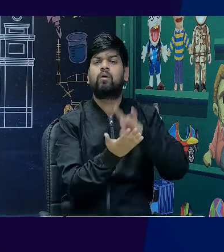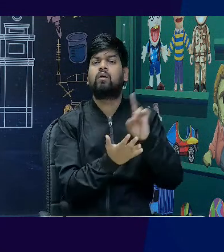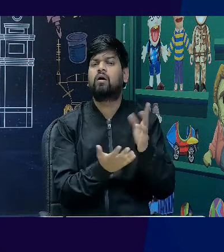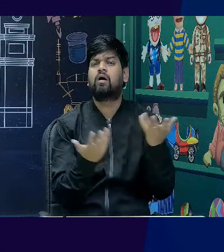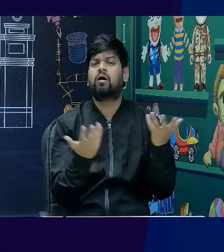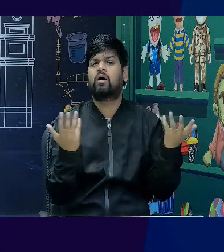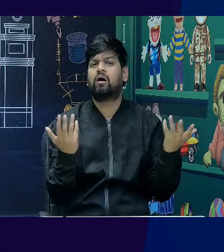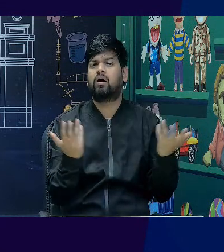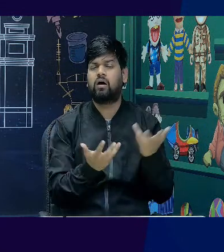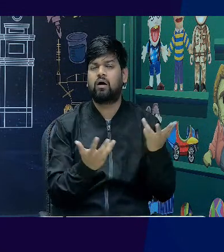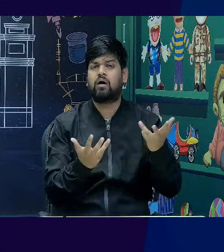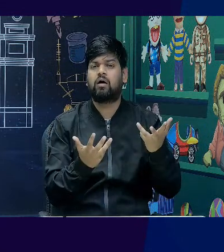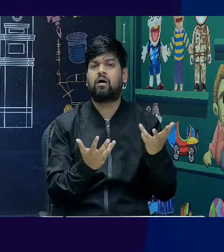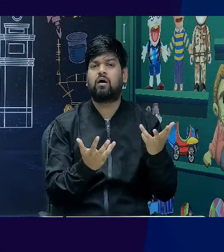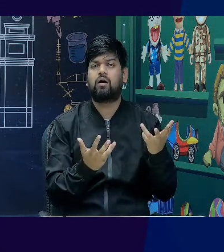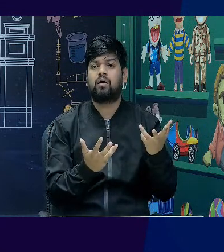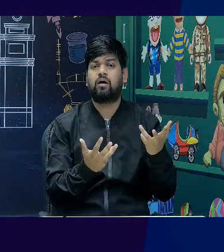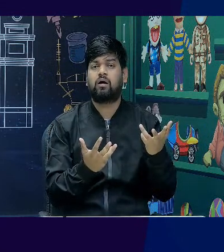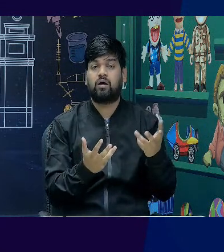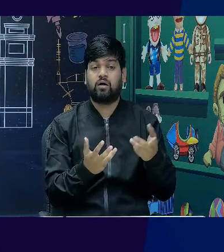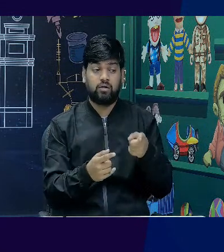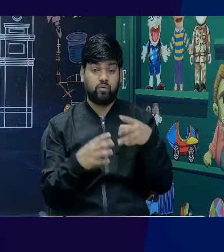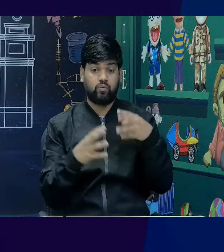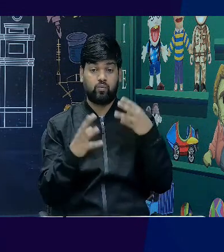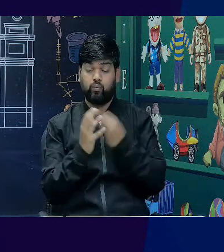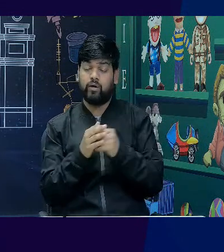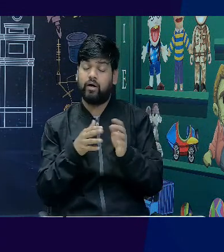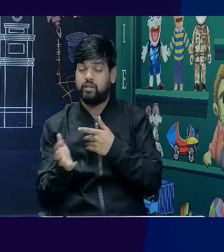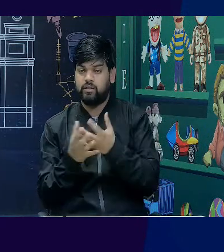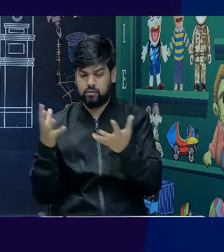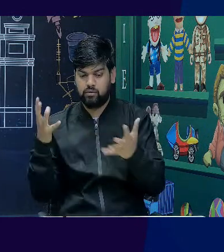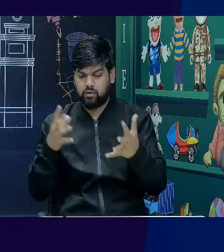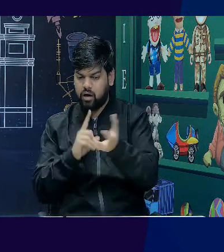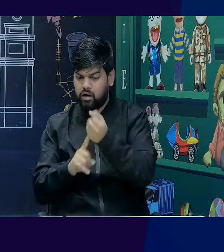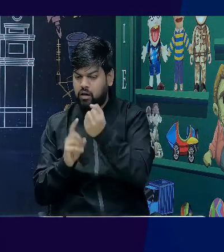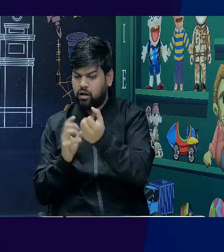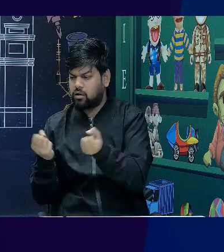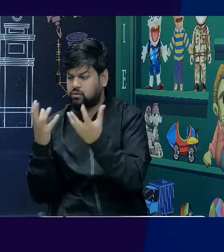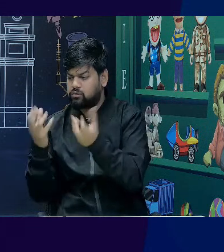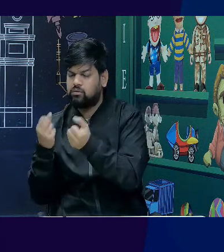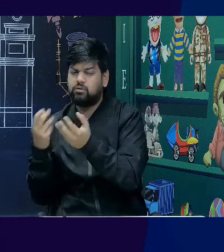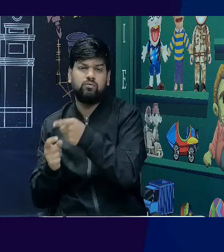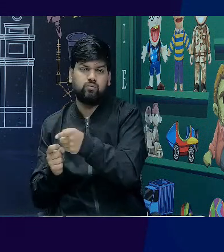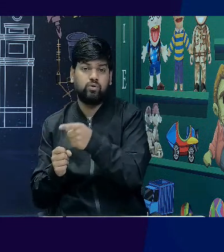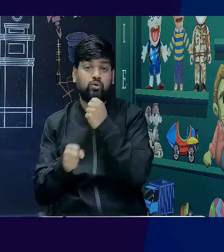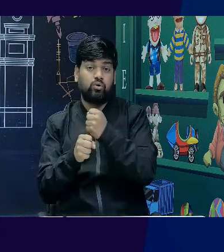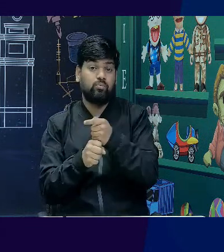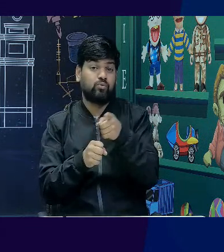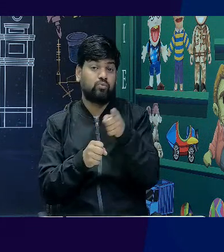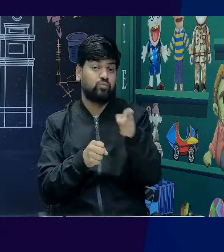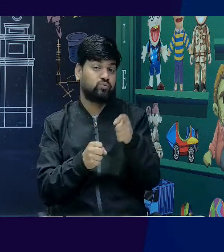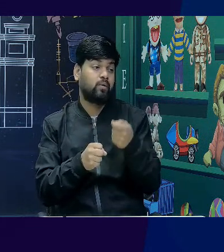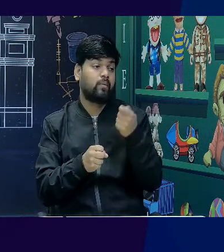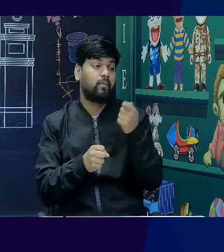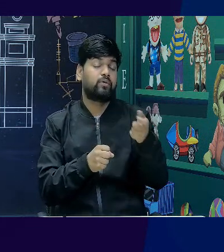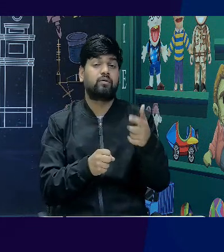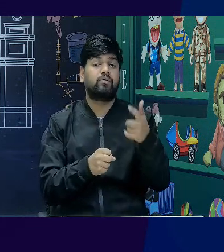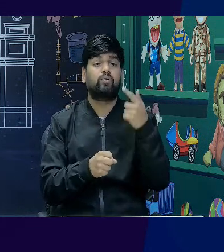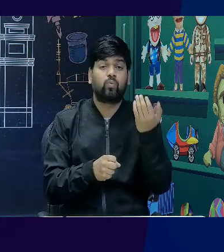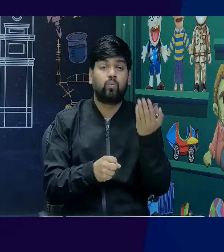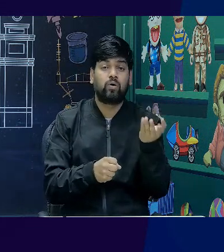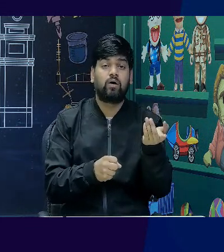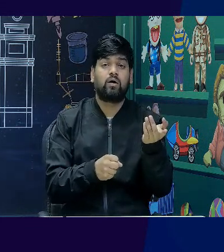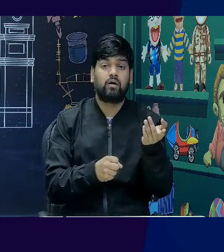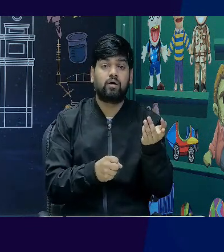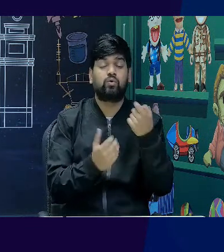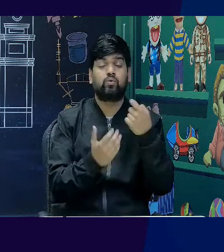बिकॉज वी आर लिविंग इन एन इकोनॉमी. एंड ट्रांसफर पेमेंट्स क्या होते हैं, जो पेमेंट्स किसी इंडिविजुअल